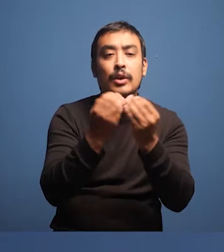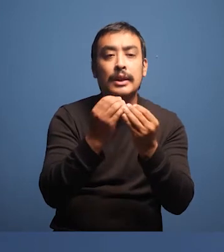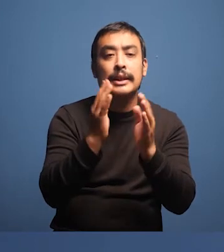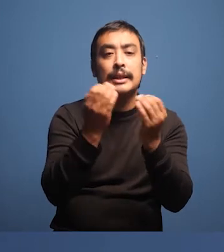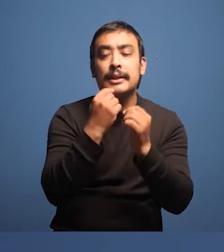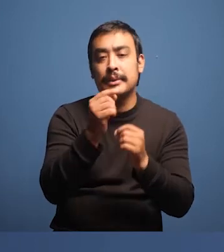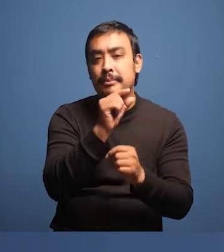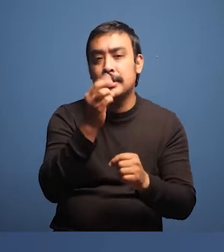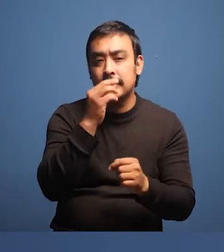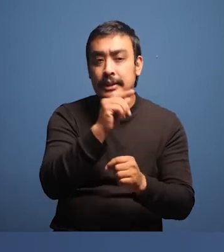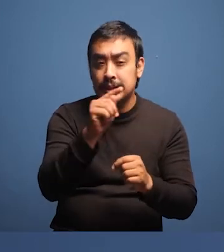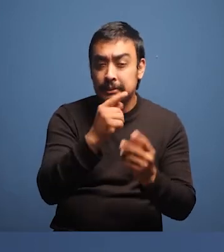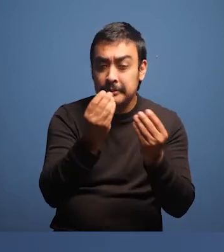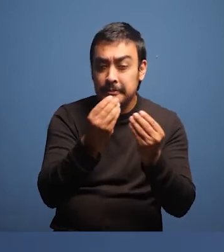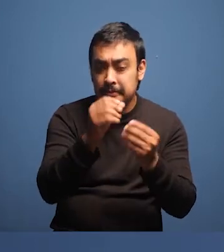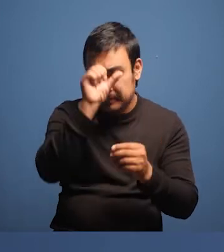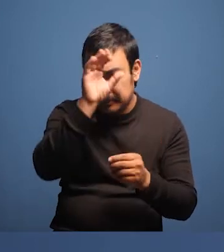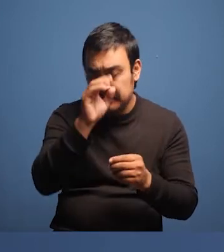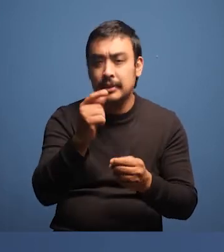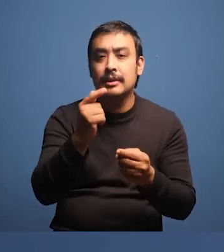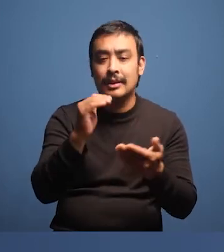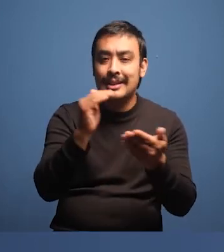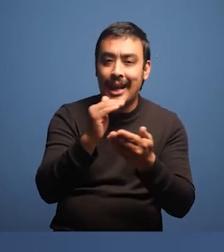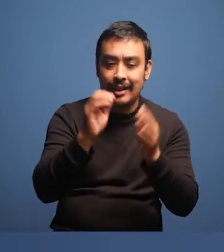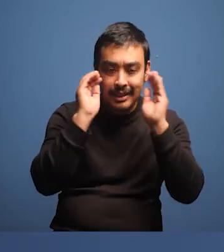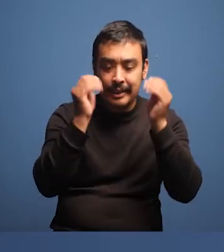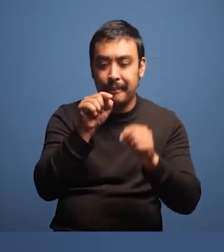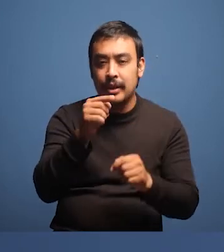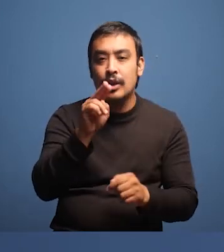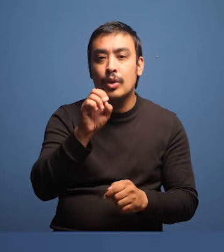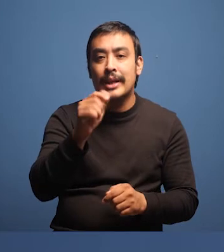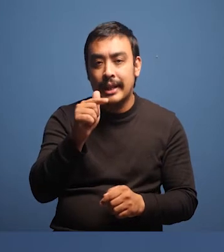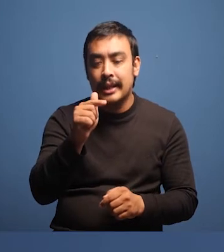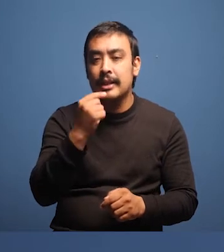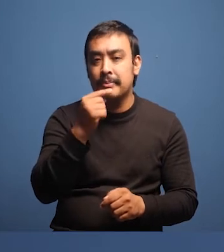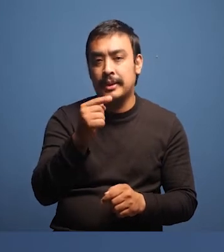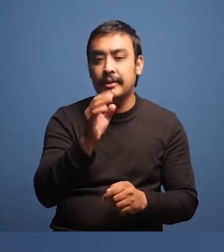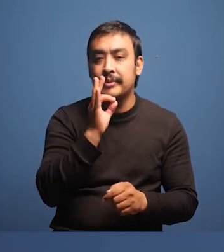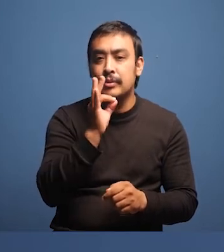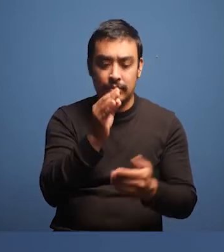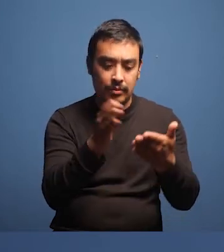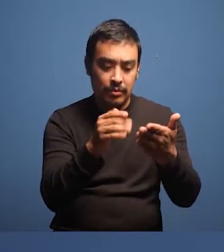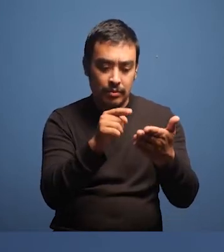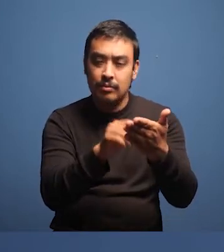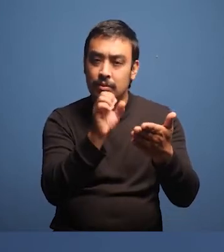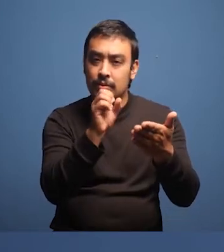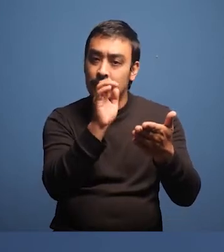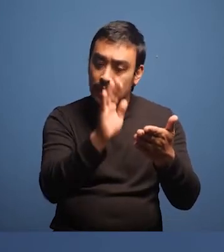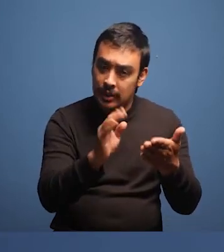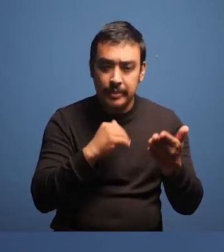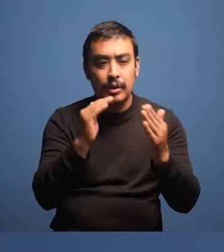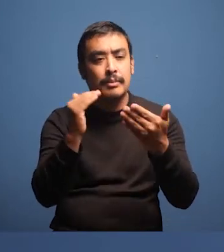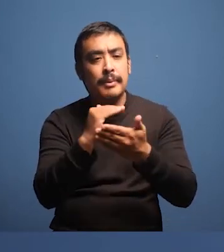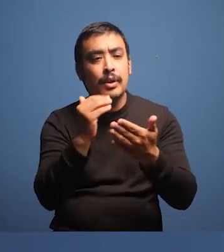भन्ने बारेमा तपाईँहरूलाई केही जानकारी चाहिएमा चाहिँ चाइल्ड सेफ नेटको फेसबुक पेजमा गएर मेसेन्जरमा तपाईँले म्यासेज गर्न सक्नुहुन्छ उहाँलाई मेरो बालबालिकालाई